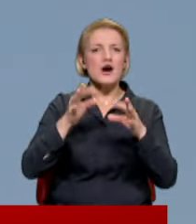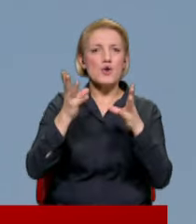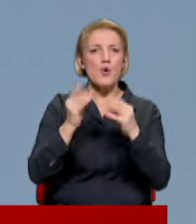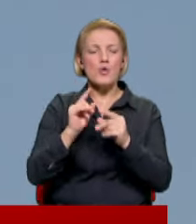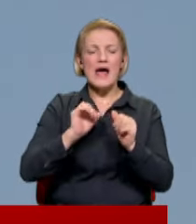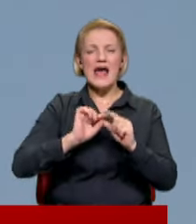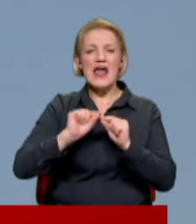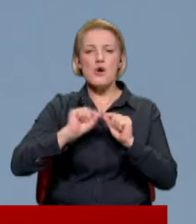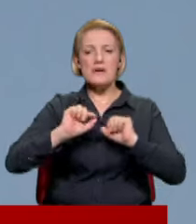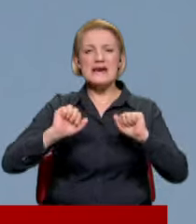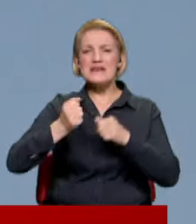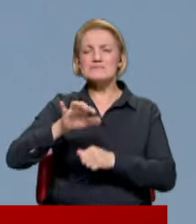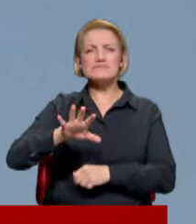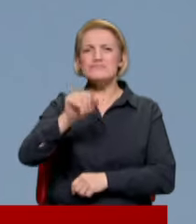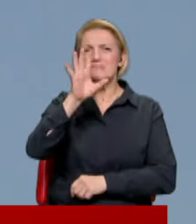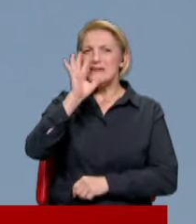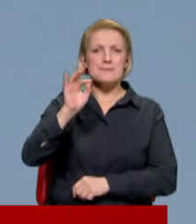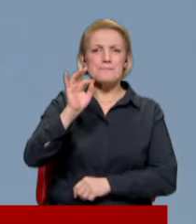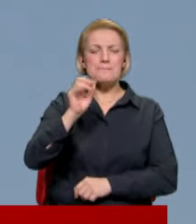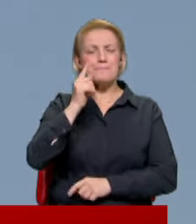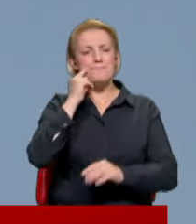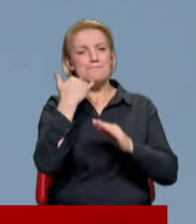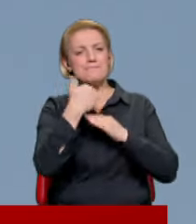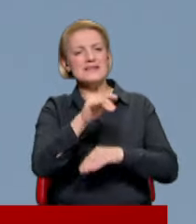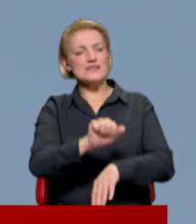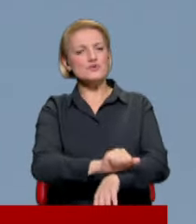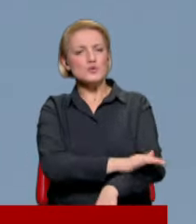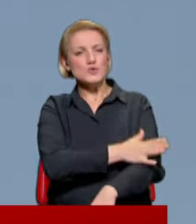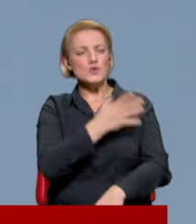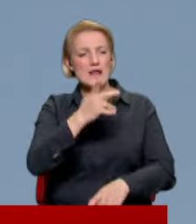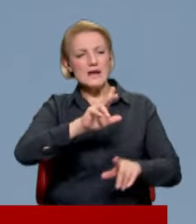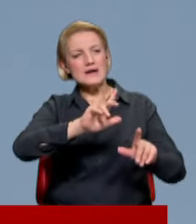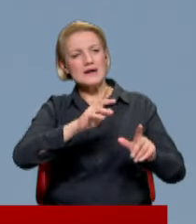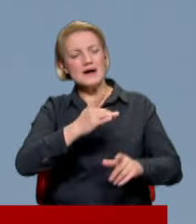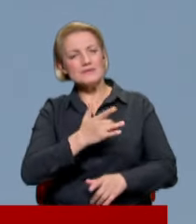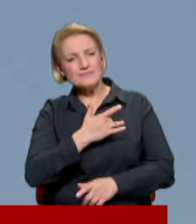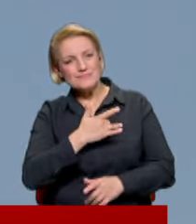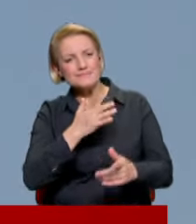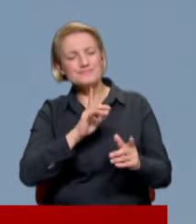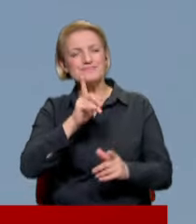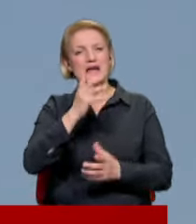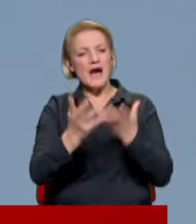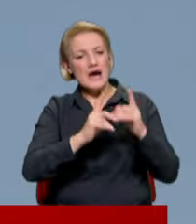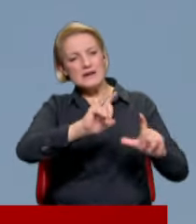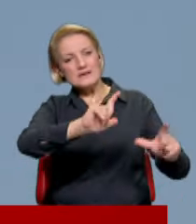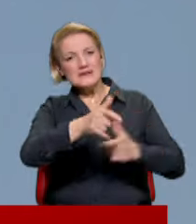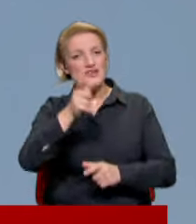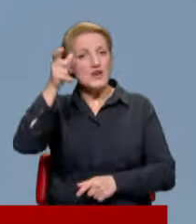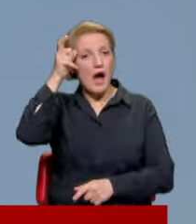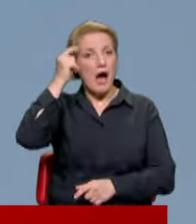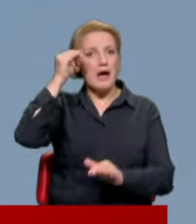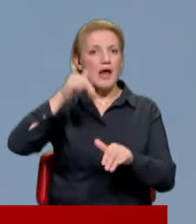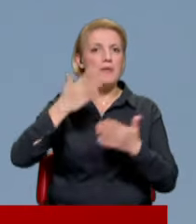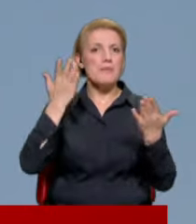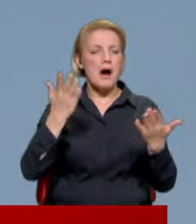krize Türk halkının milli duygularını sömürerek kaynak yaratma çabası şeytanın dahi aklına gelmezdi